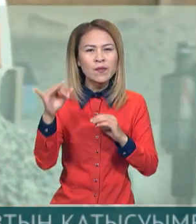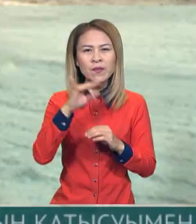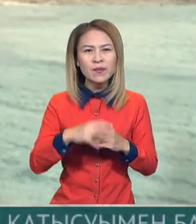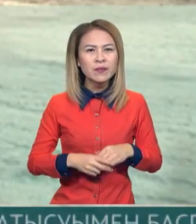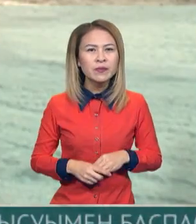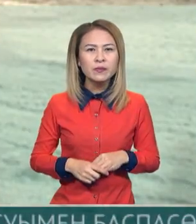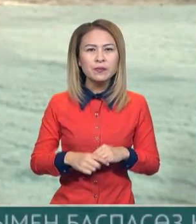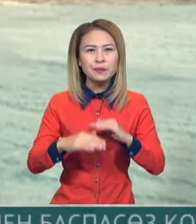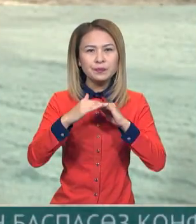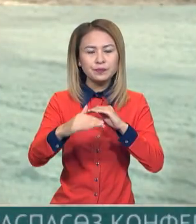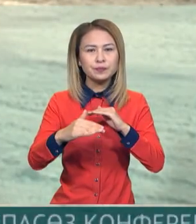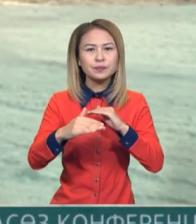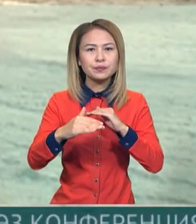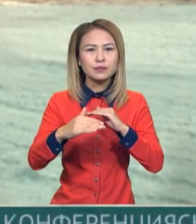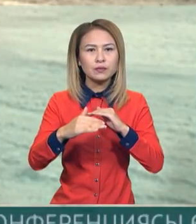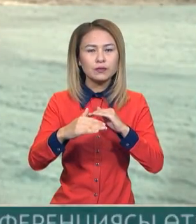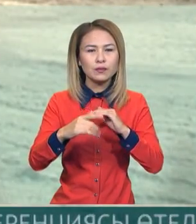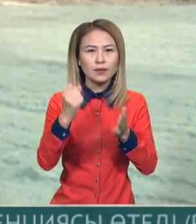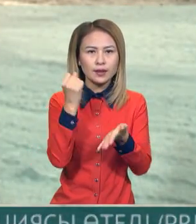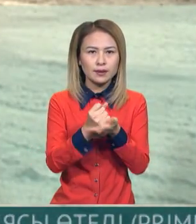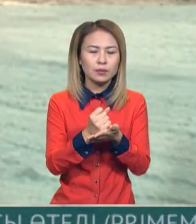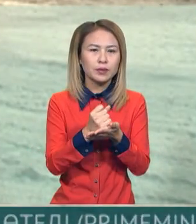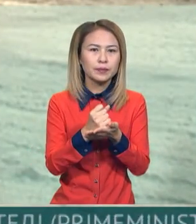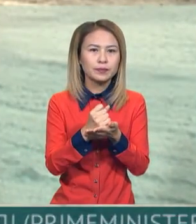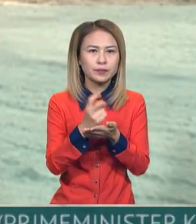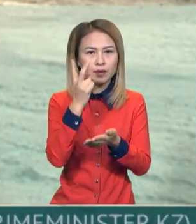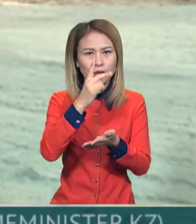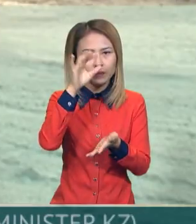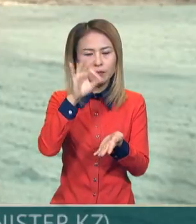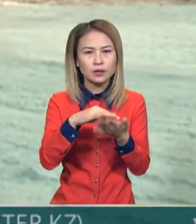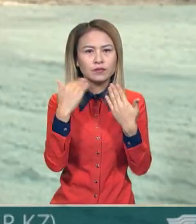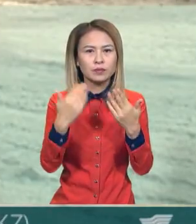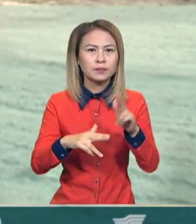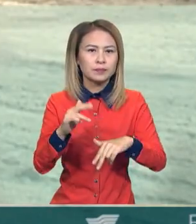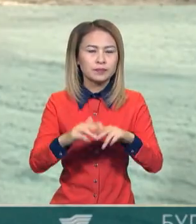осы мұражайда енді таңбаланып тұрады деп осы мақсатта салынып жатқан нәрсе ғой.